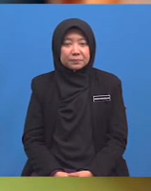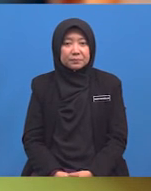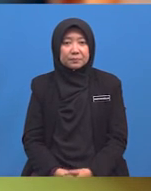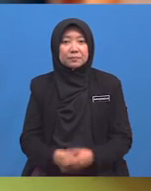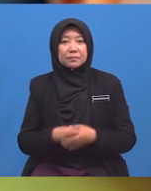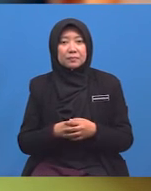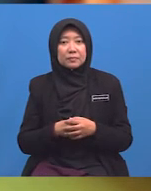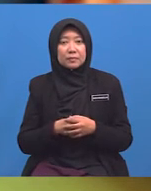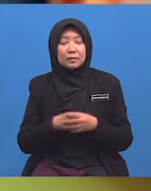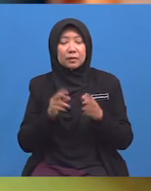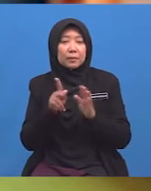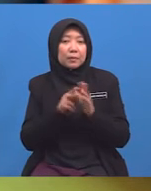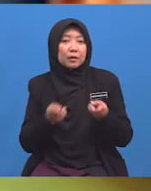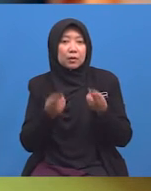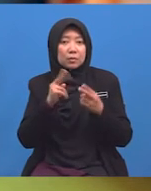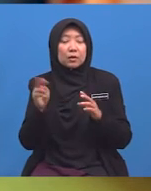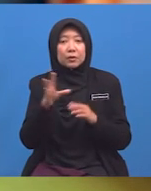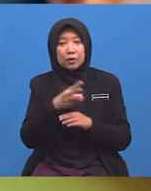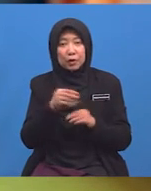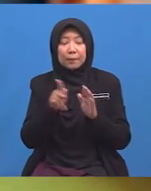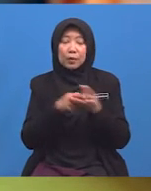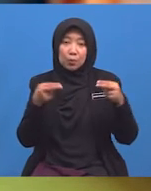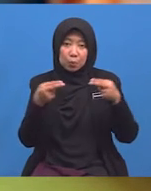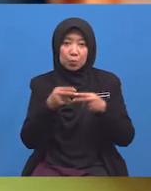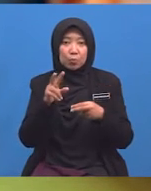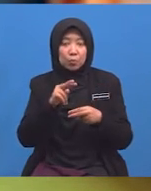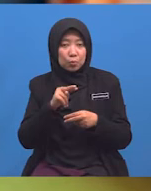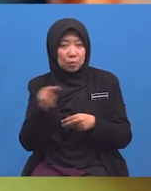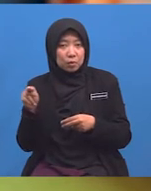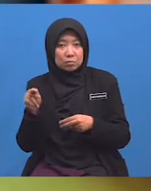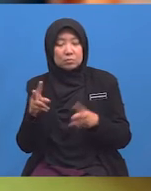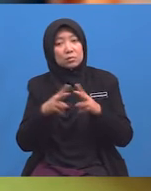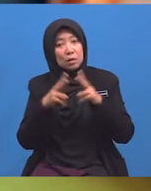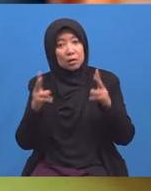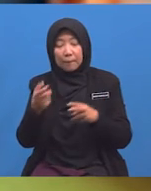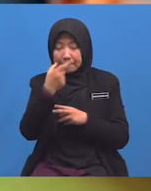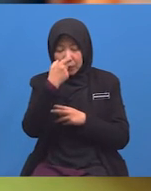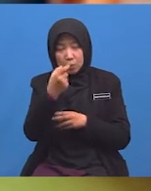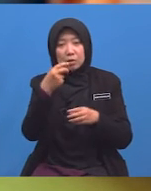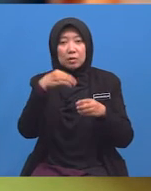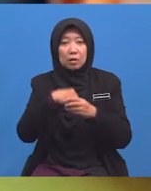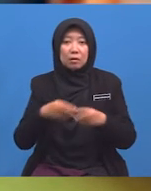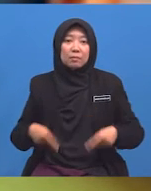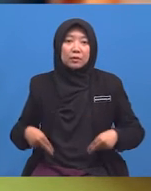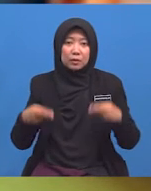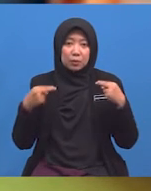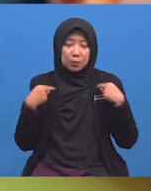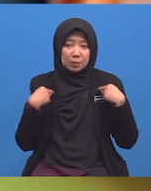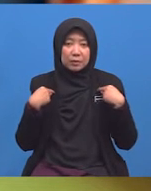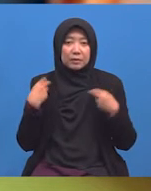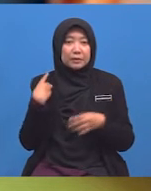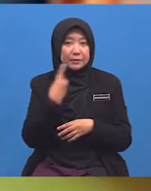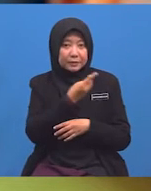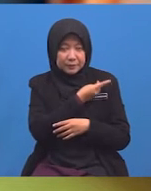Sememangnya, pengangkutan dan perhubungan amat mempengaruhi dalam kehidupan kita.